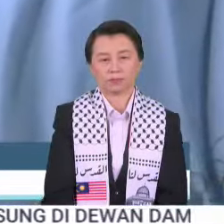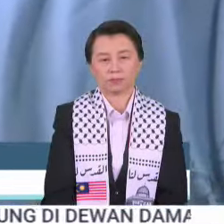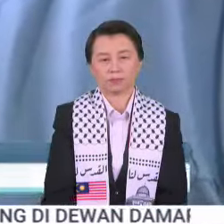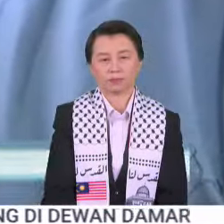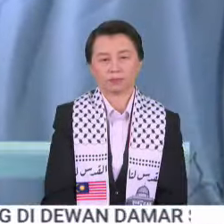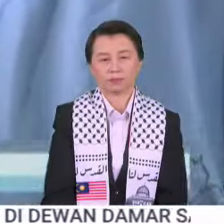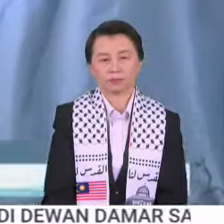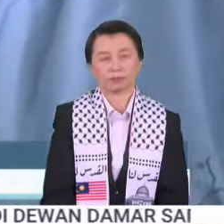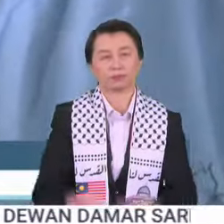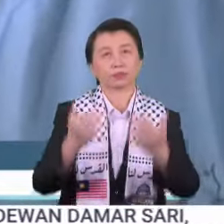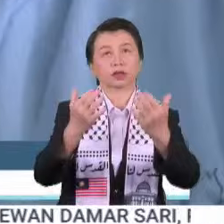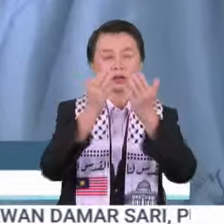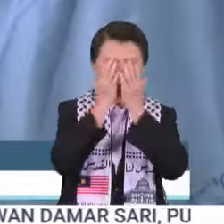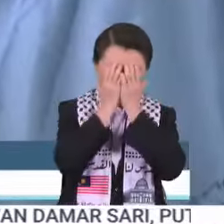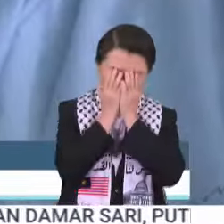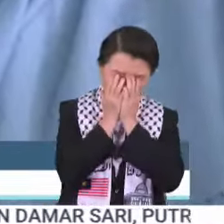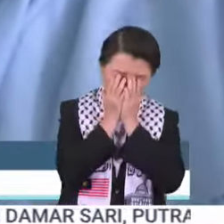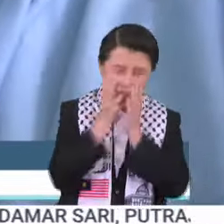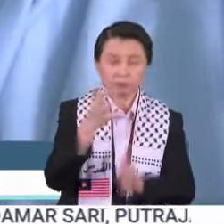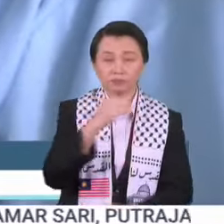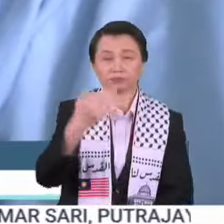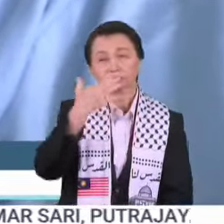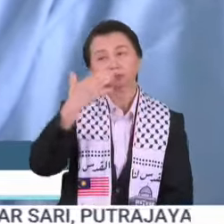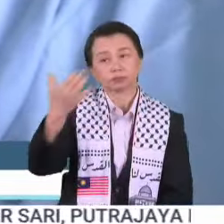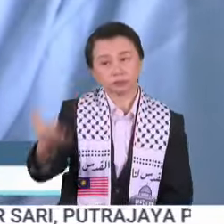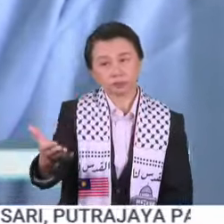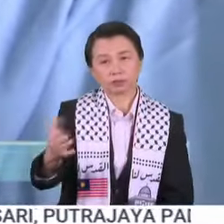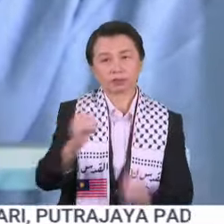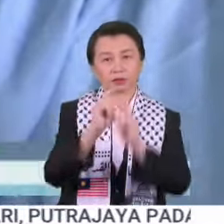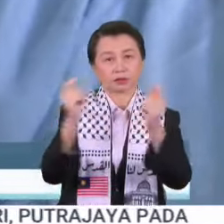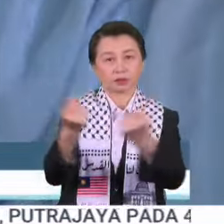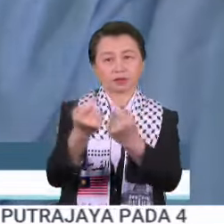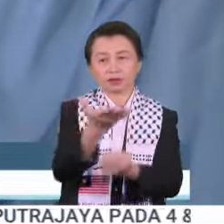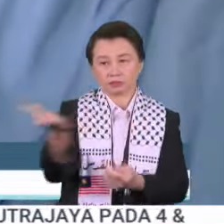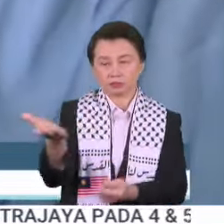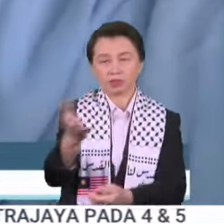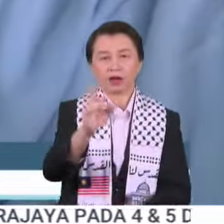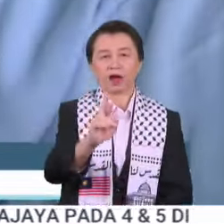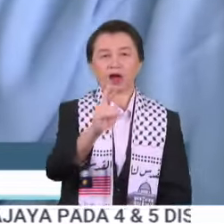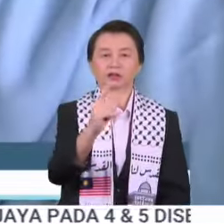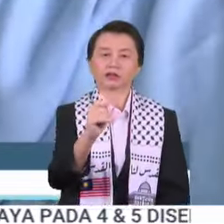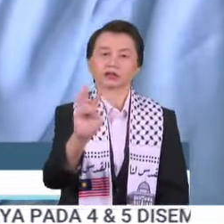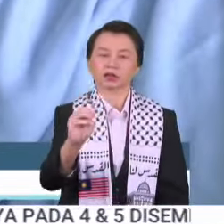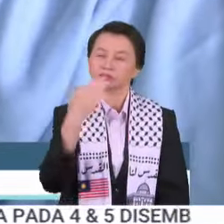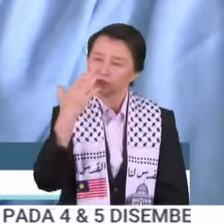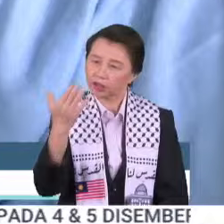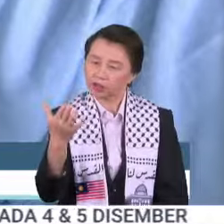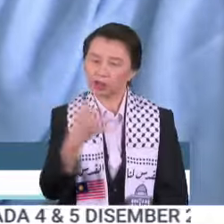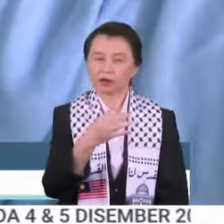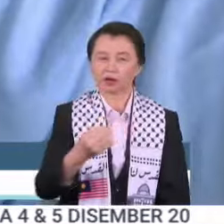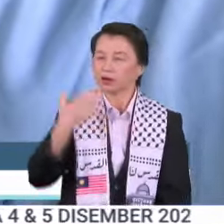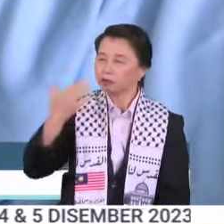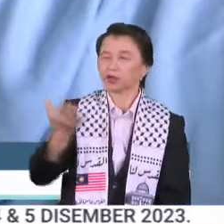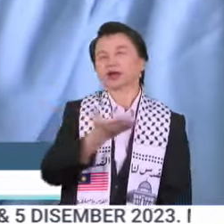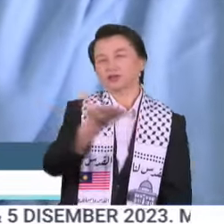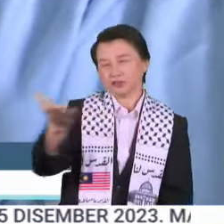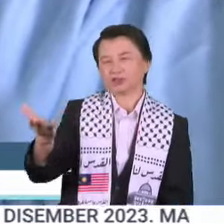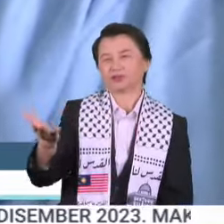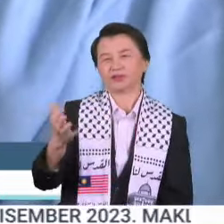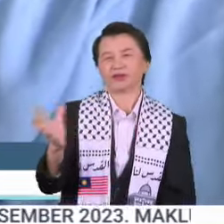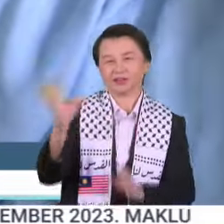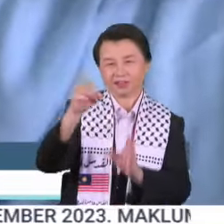Alhamdulillah dan terima kasih kepada kru-kru RTM semua dan terima kasih kepada semualah